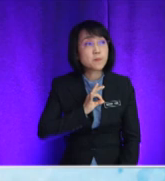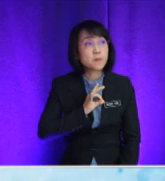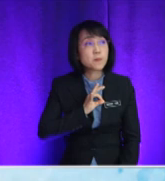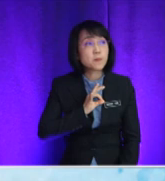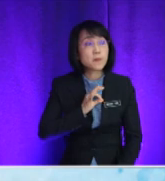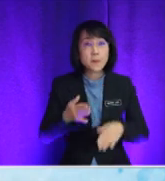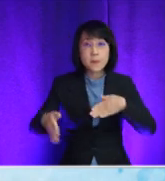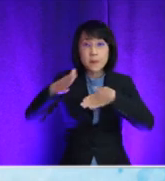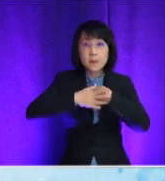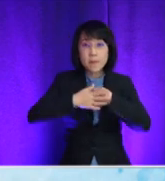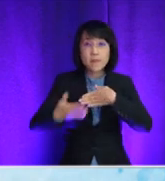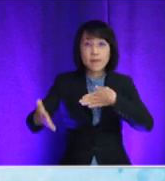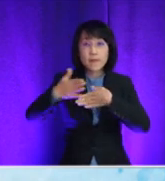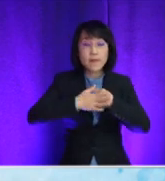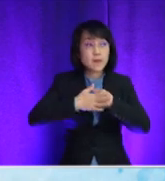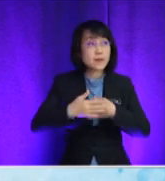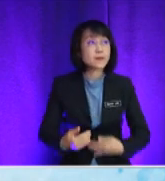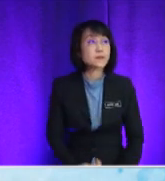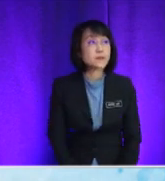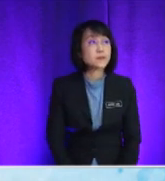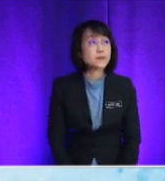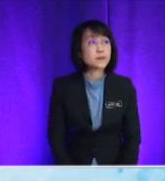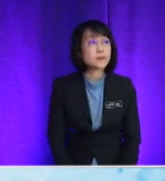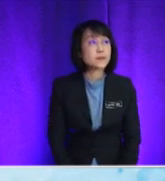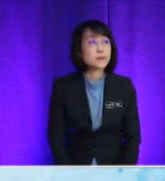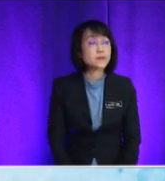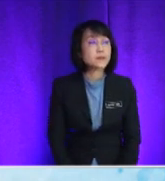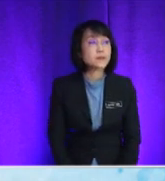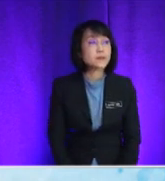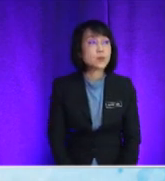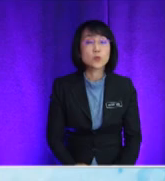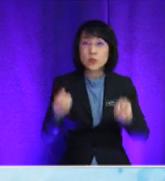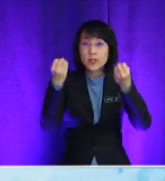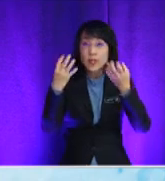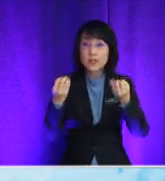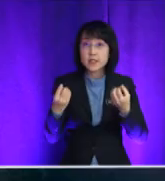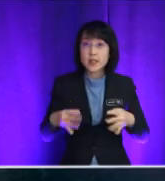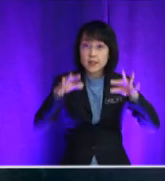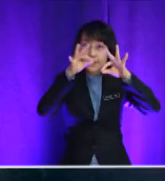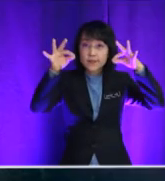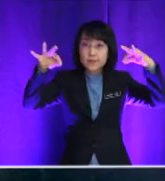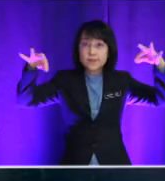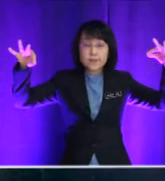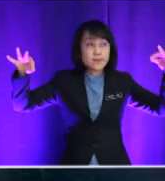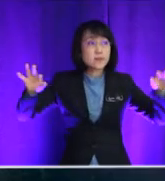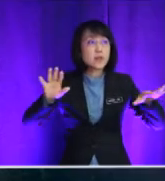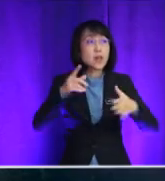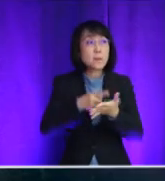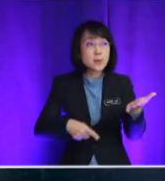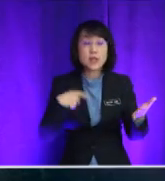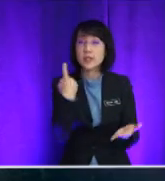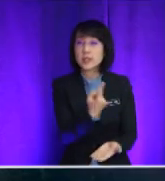bertindih ya Oke untuk hiasan apa yang kita boleh hias